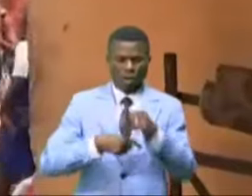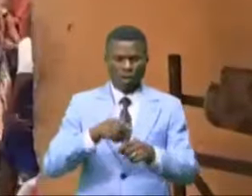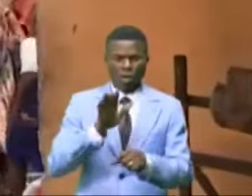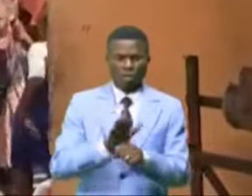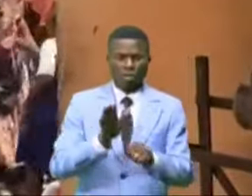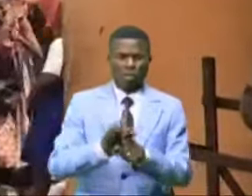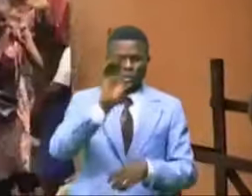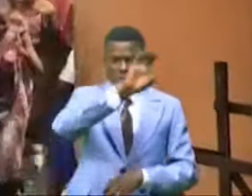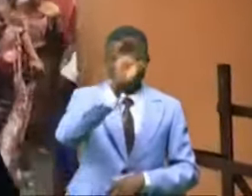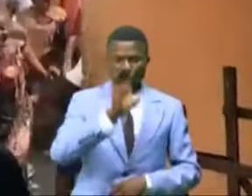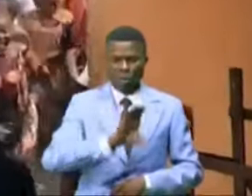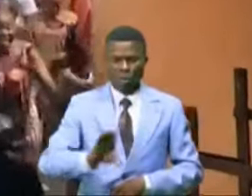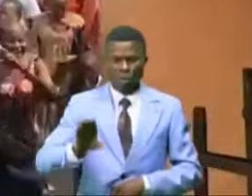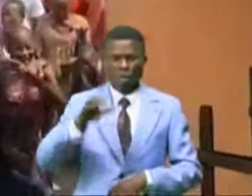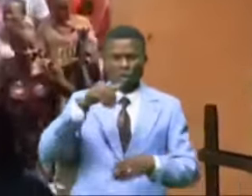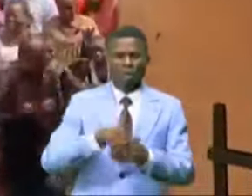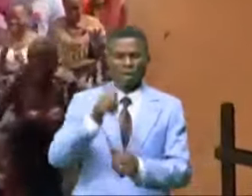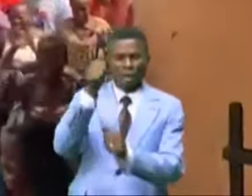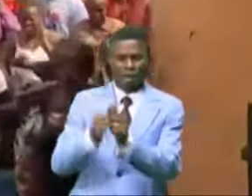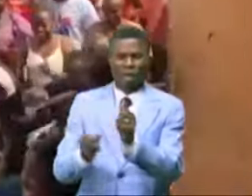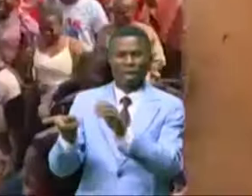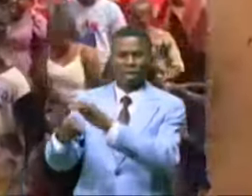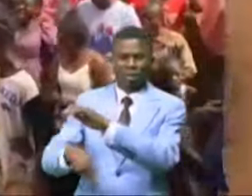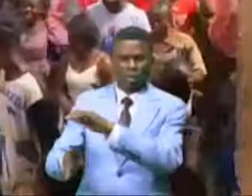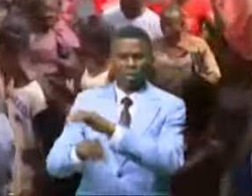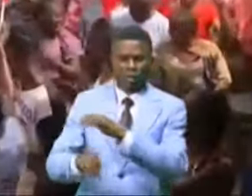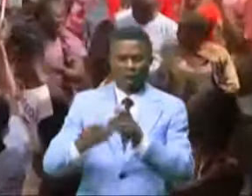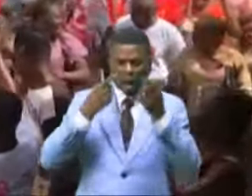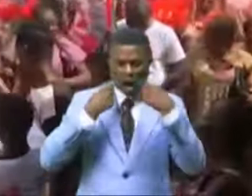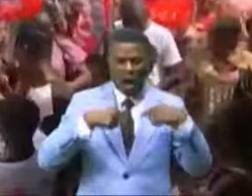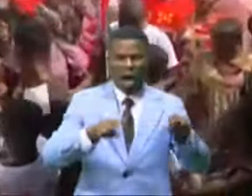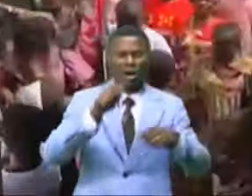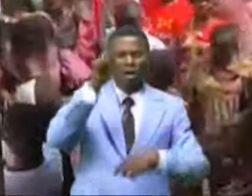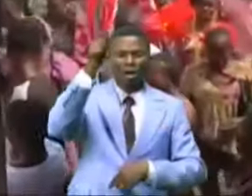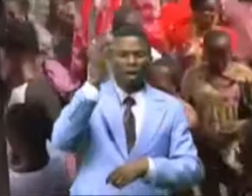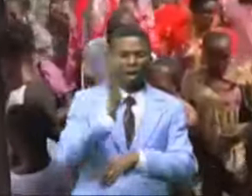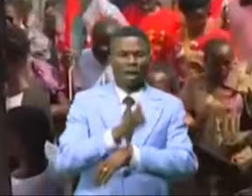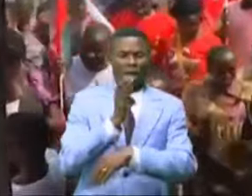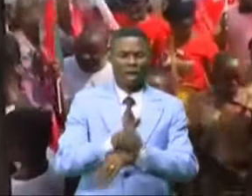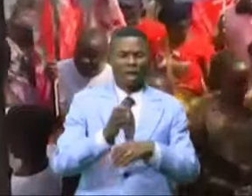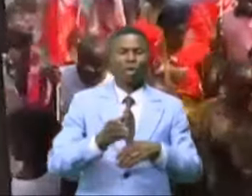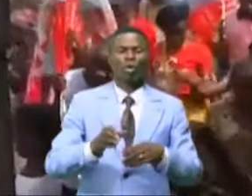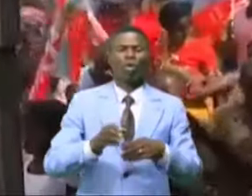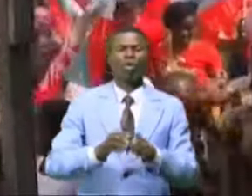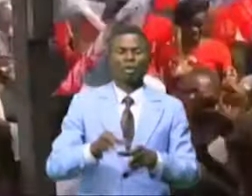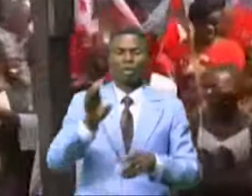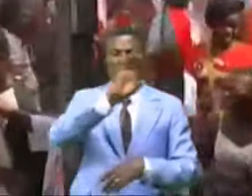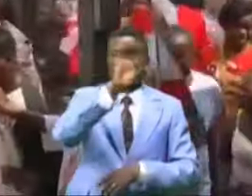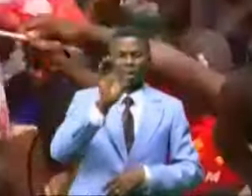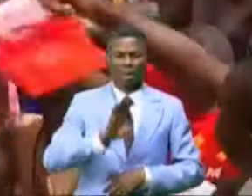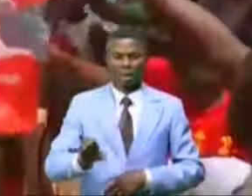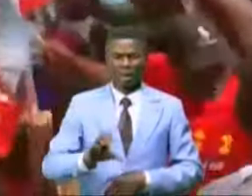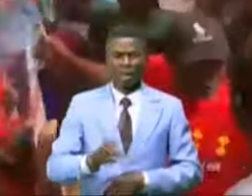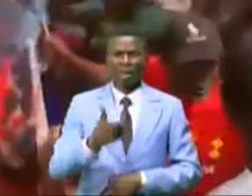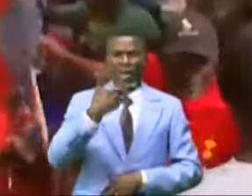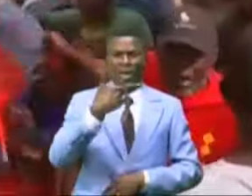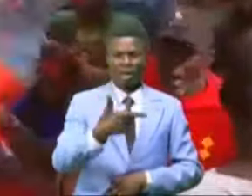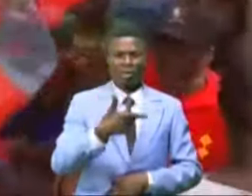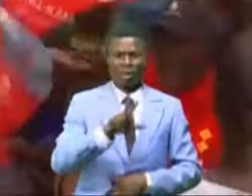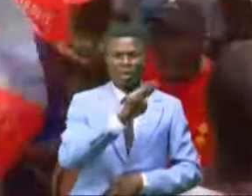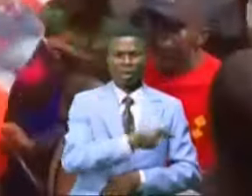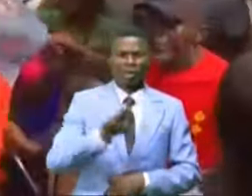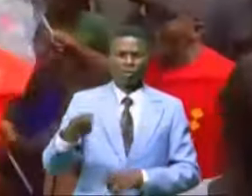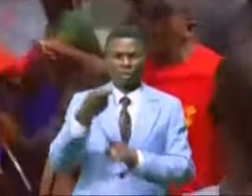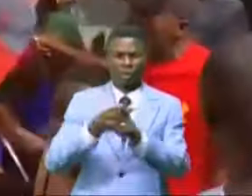différentes communes qui regorgent chaque province. La publication des conseillers municipaux le mardi 22 janvier dernier,